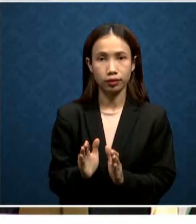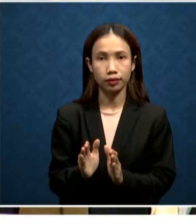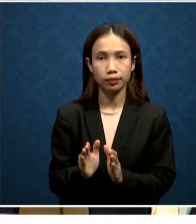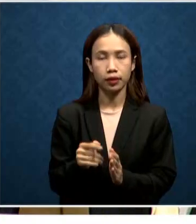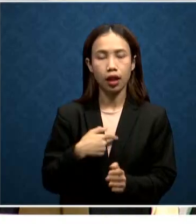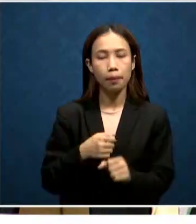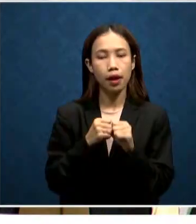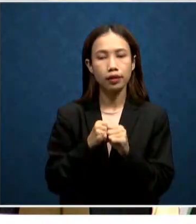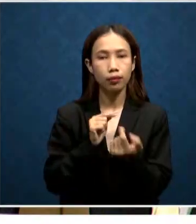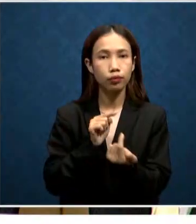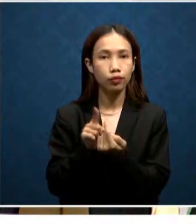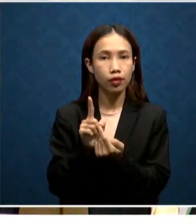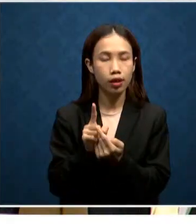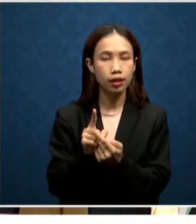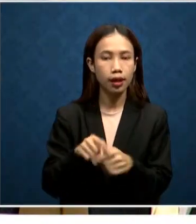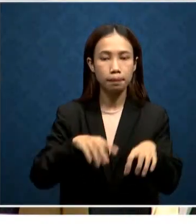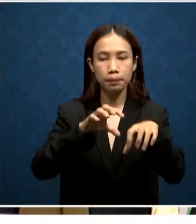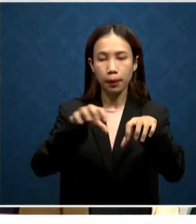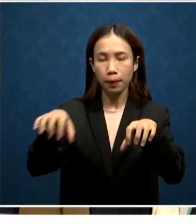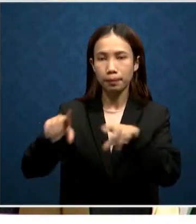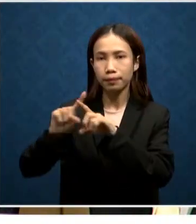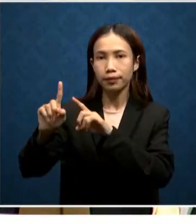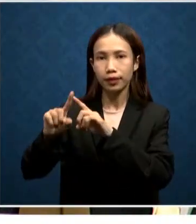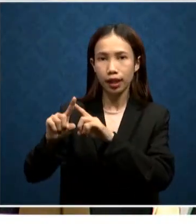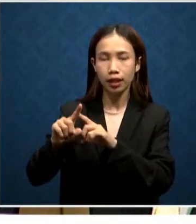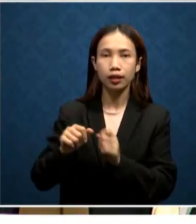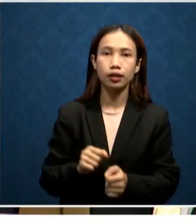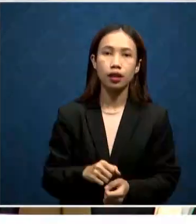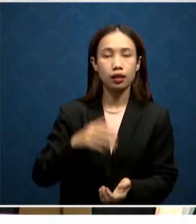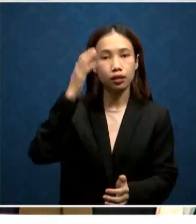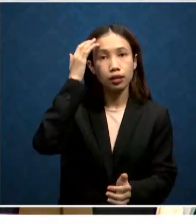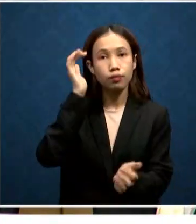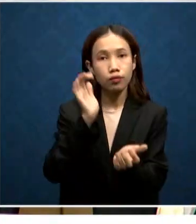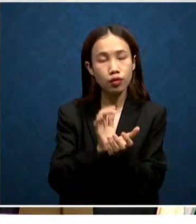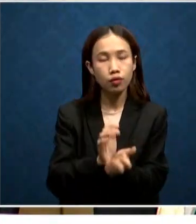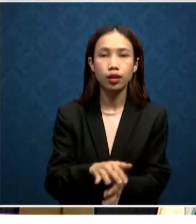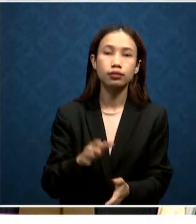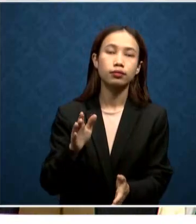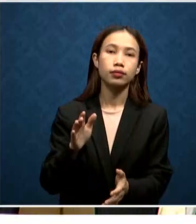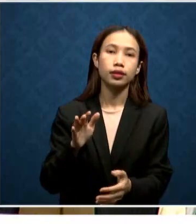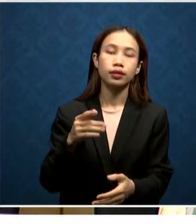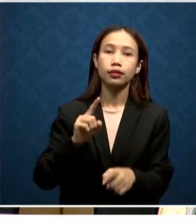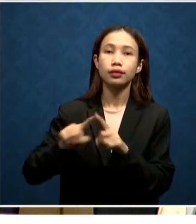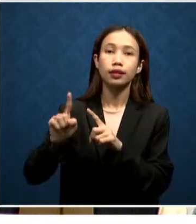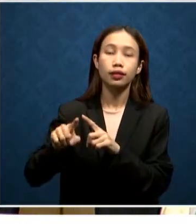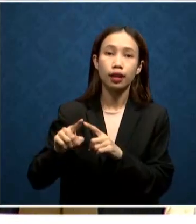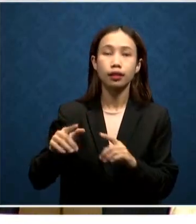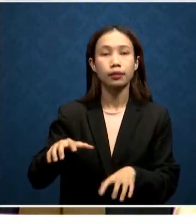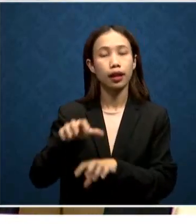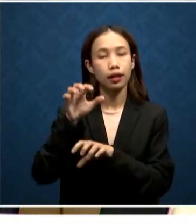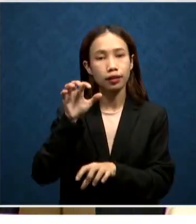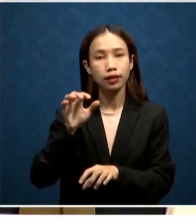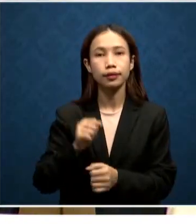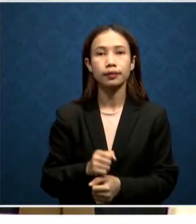ให้พยายามติดต่อกับทางสถาบันต่างๆไม่ว่าจะเป็นเอ่อตำรวจเสนาธิการหรือว่าทางมหาดไทยเพื่อ